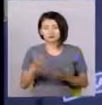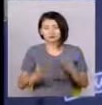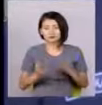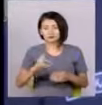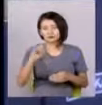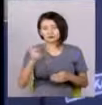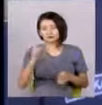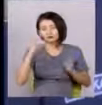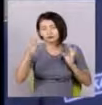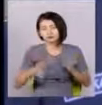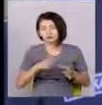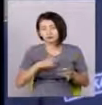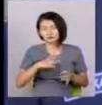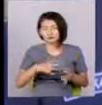адам